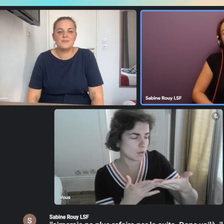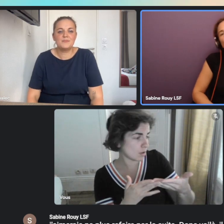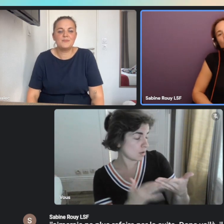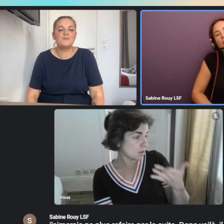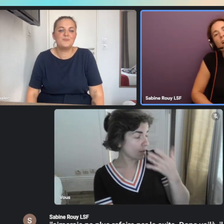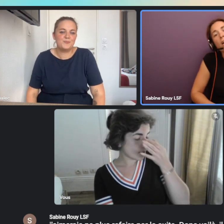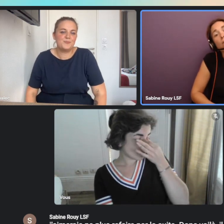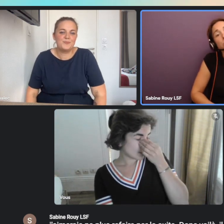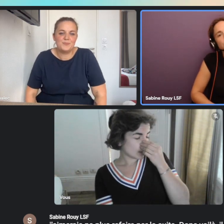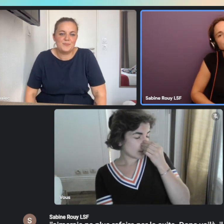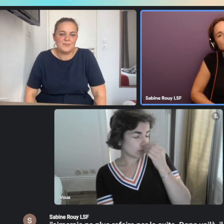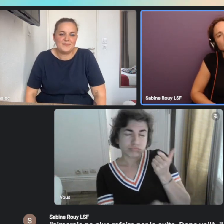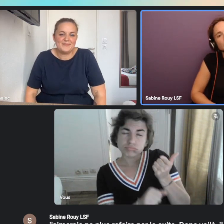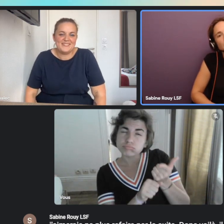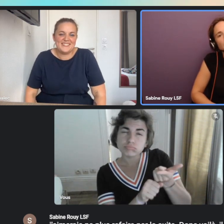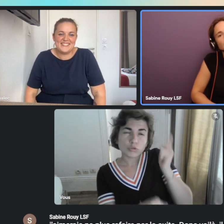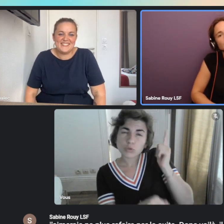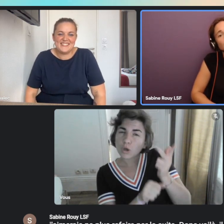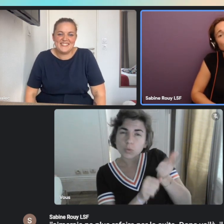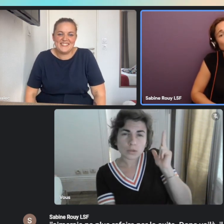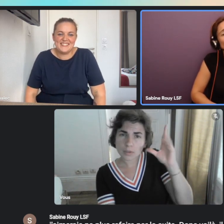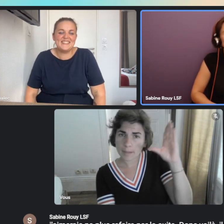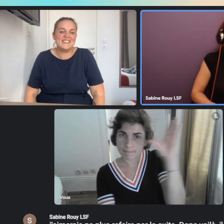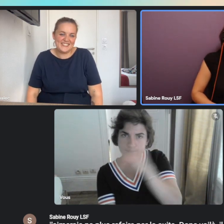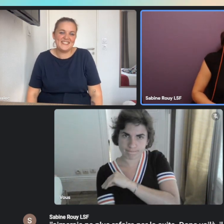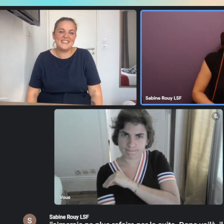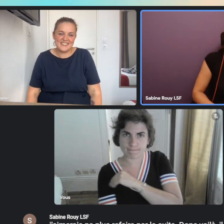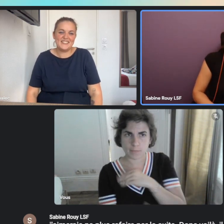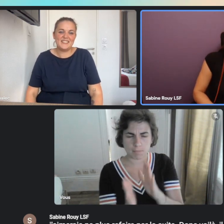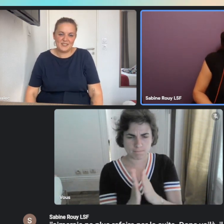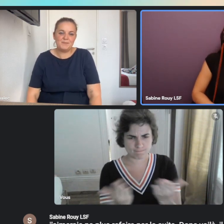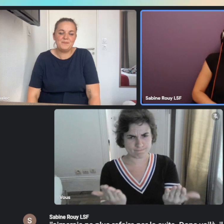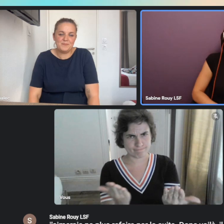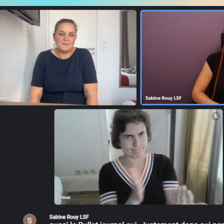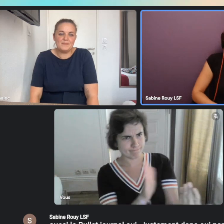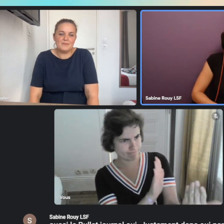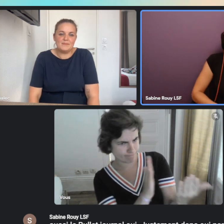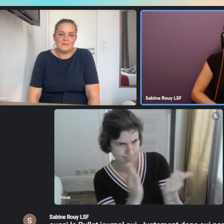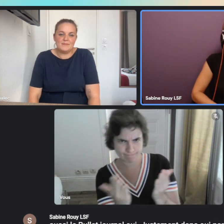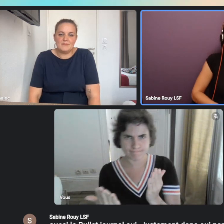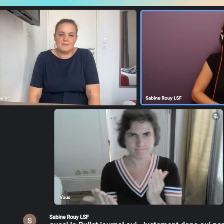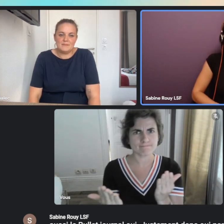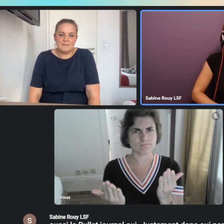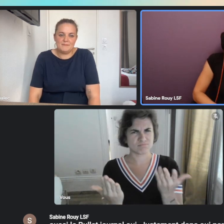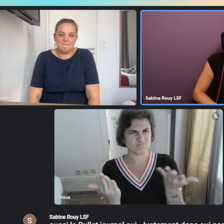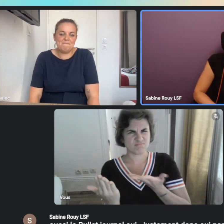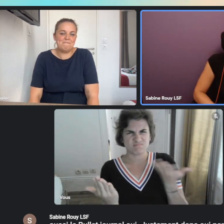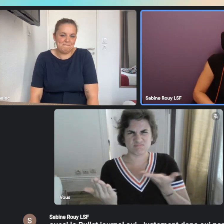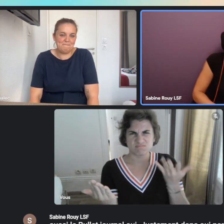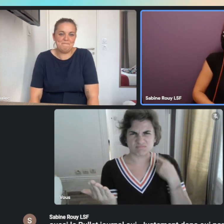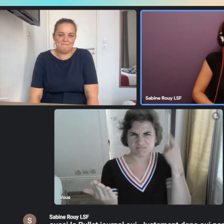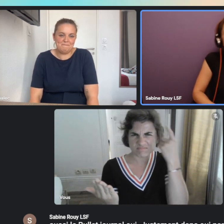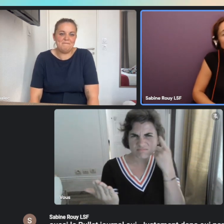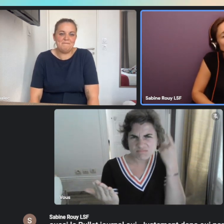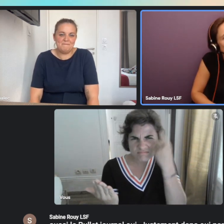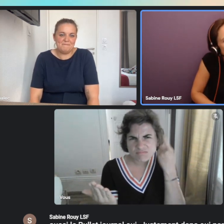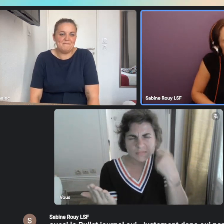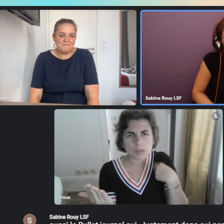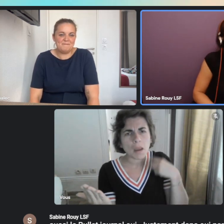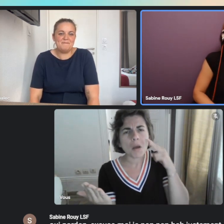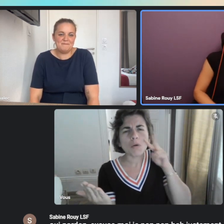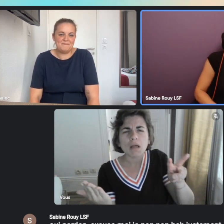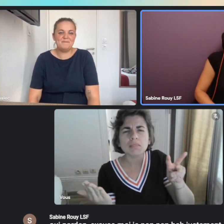Donc j'ai déjà, il y a 2, 3 ans, je sais plus, j'ai plus de date en tête, justement, vu ça, je me